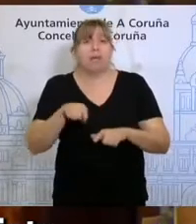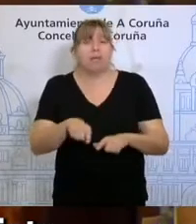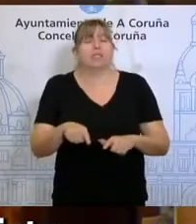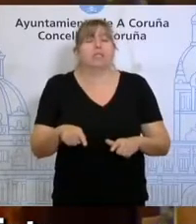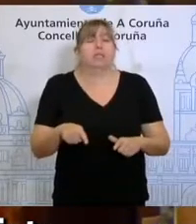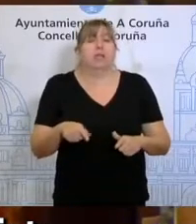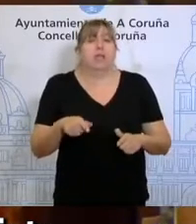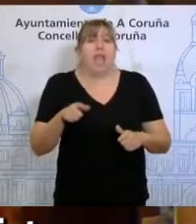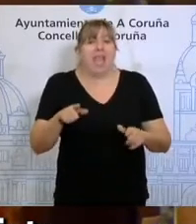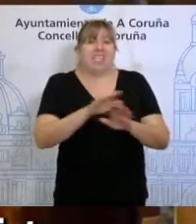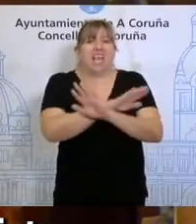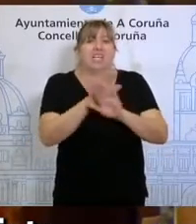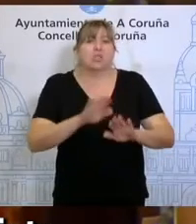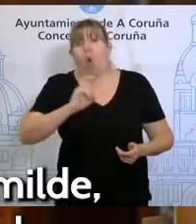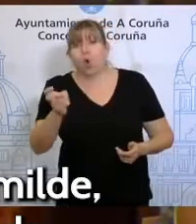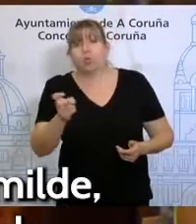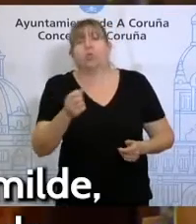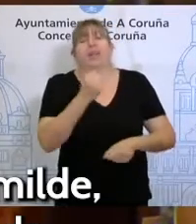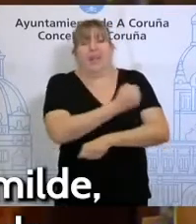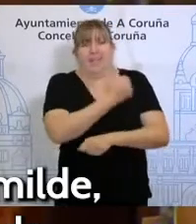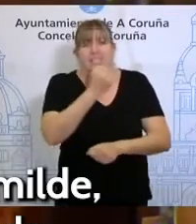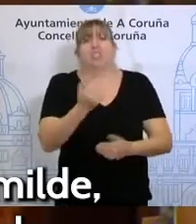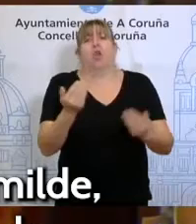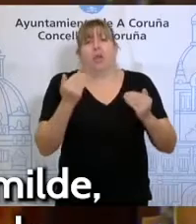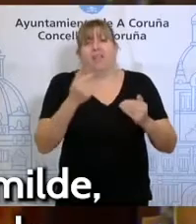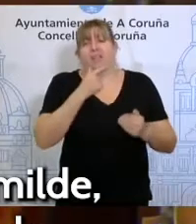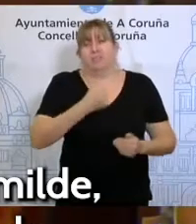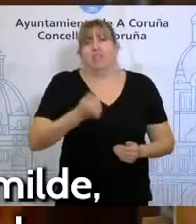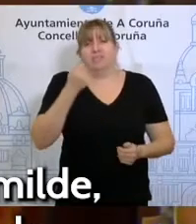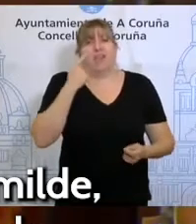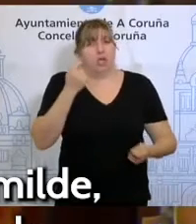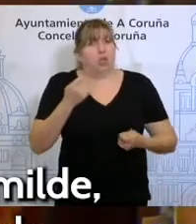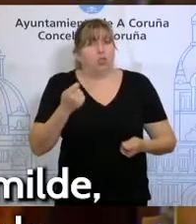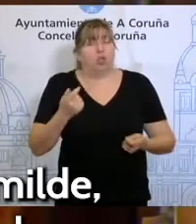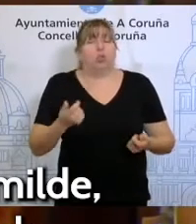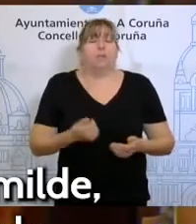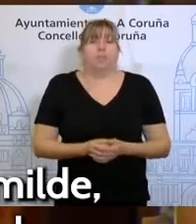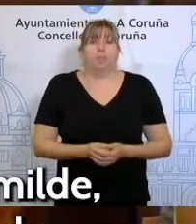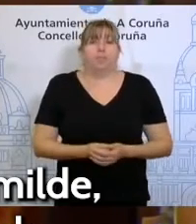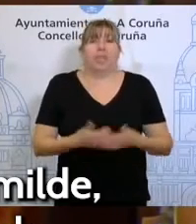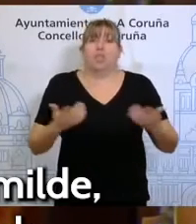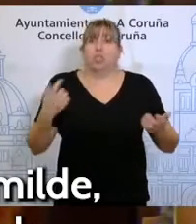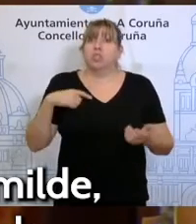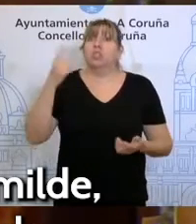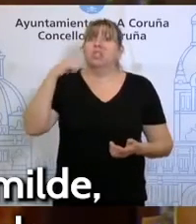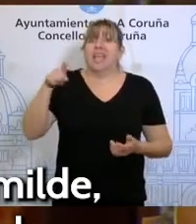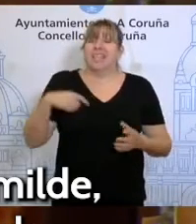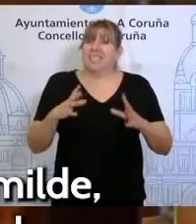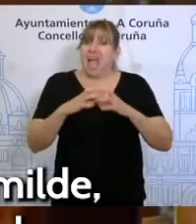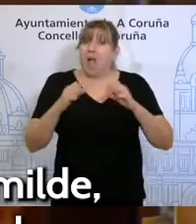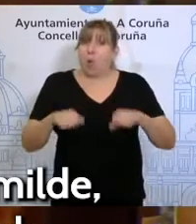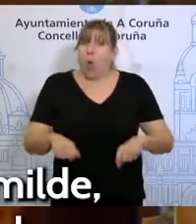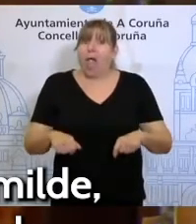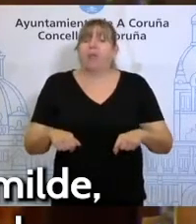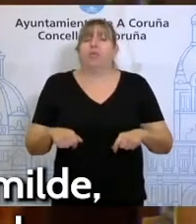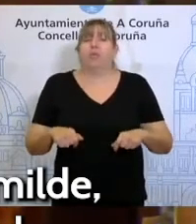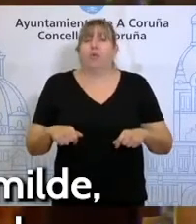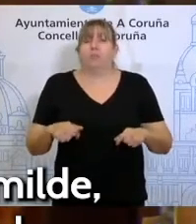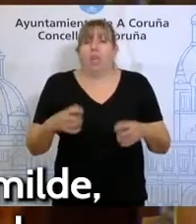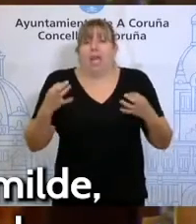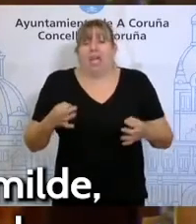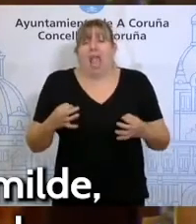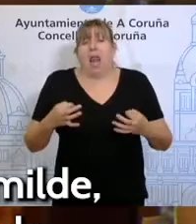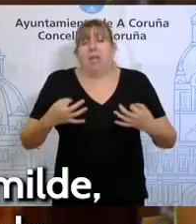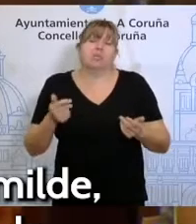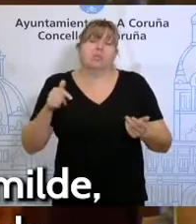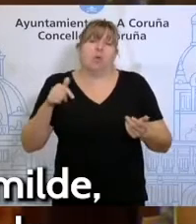entre a Marea Atlántica e o Partido Socialista. Eu son consciente de que este acordo, en liña do que dicía ao comezo, é un acordo humilde, un